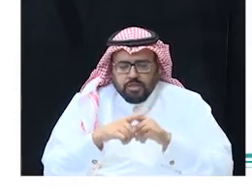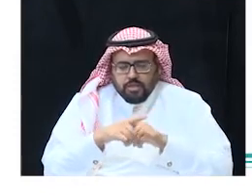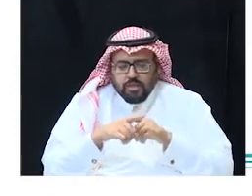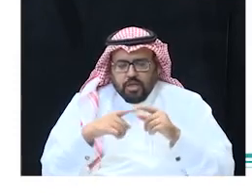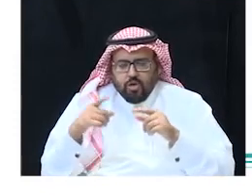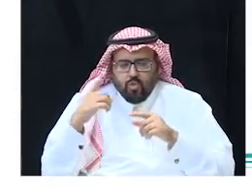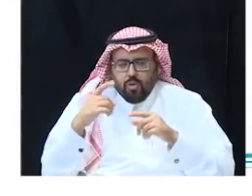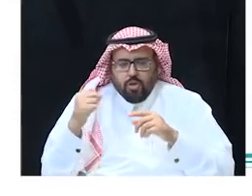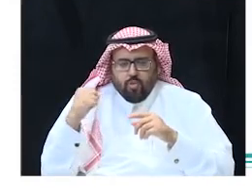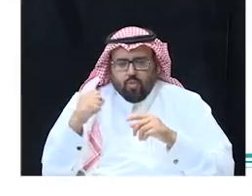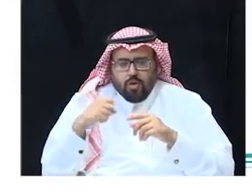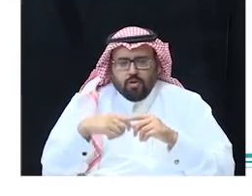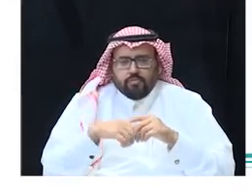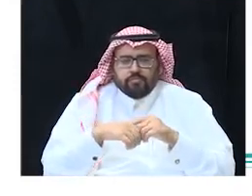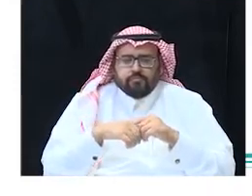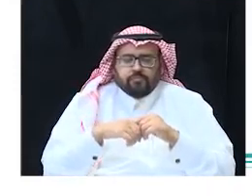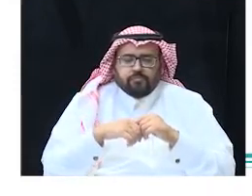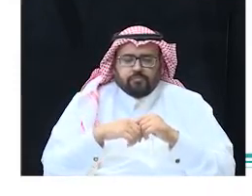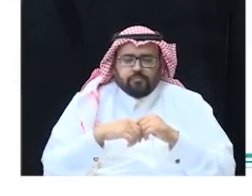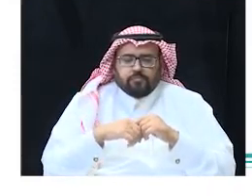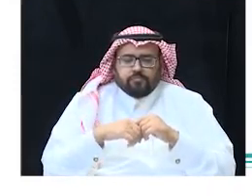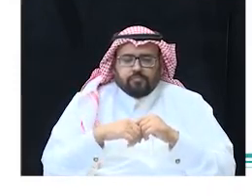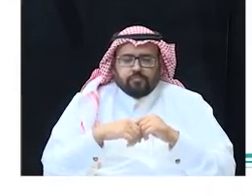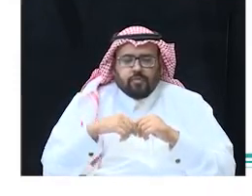عند القطبين، ممتازين.